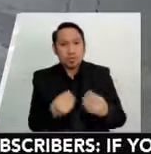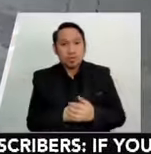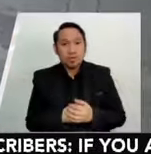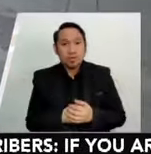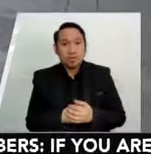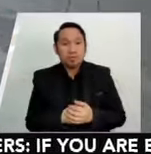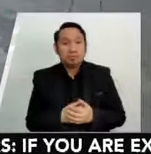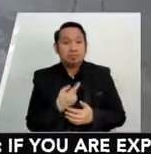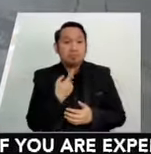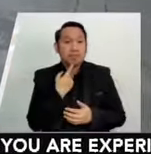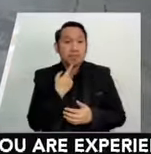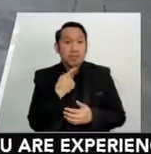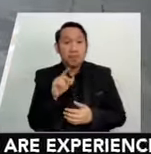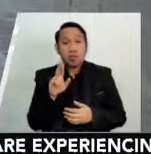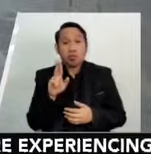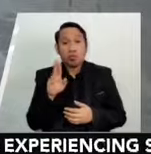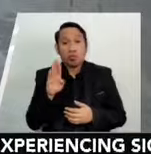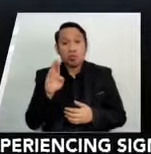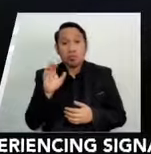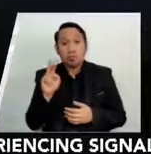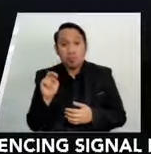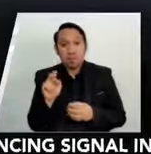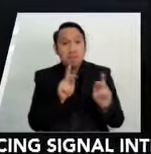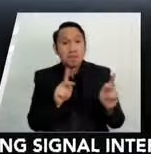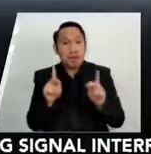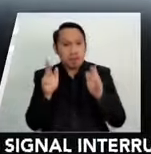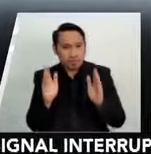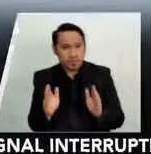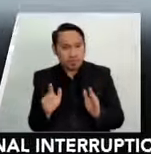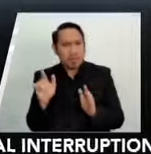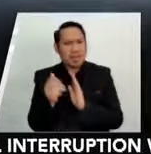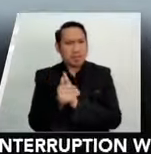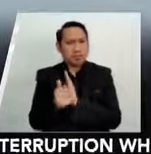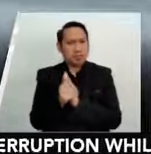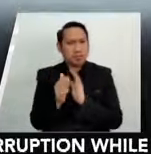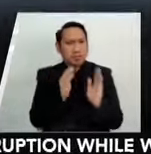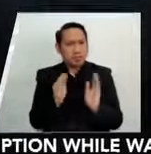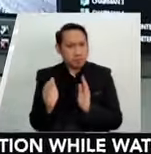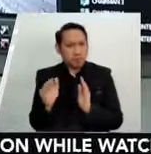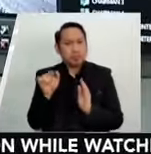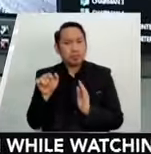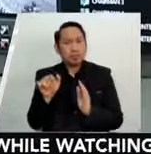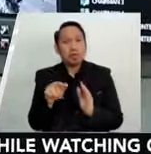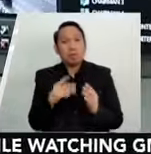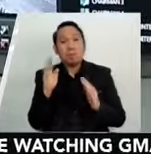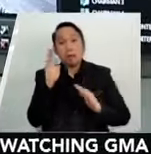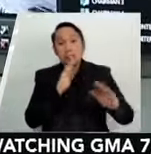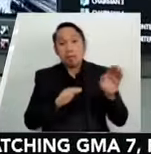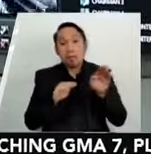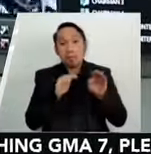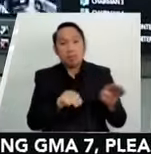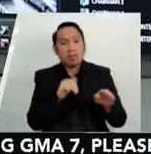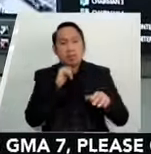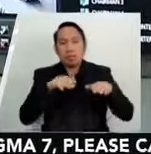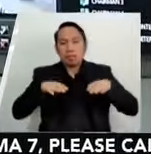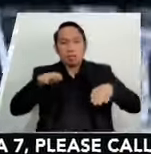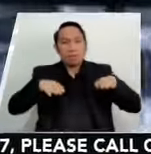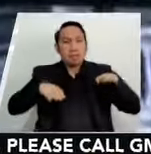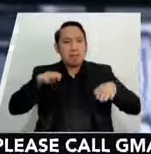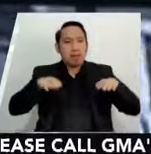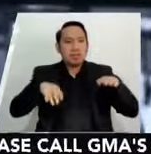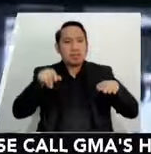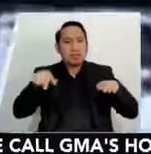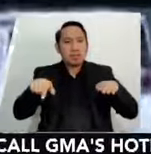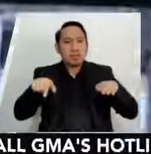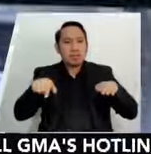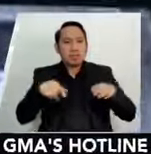na si Felino June Palafox Jr., isa sa dahilan ng matinding traffic ang hindi balancing paglobo ng traffic demand, particular